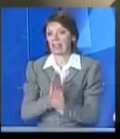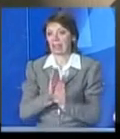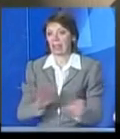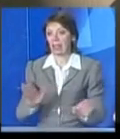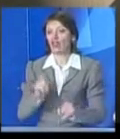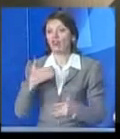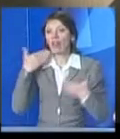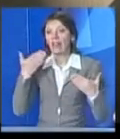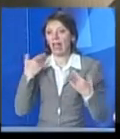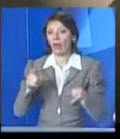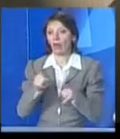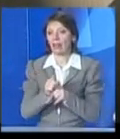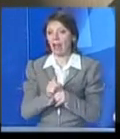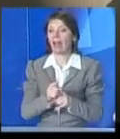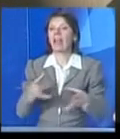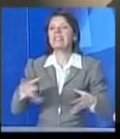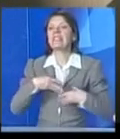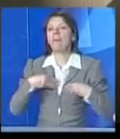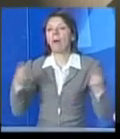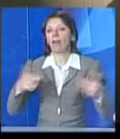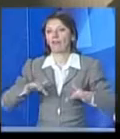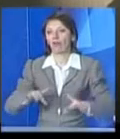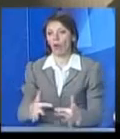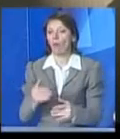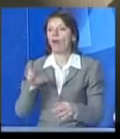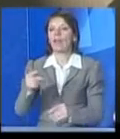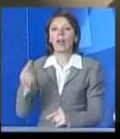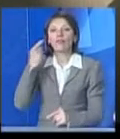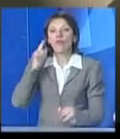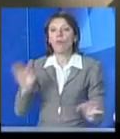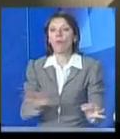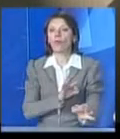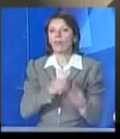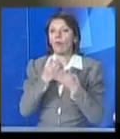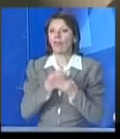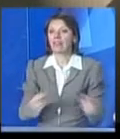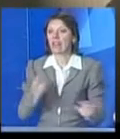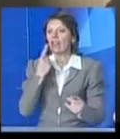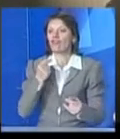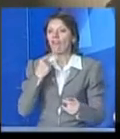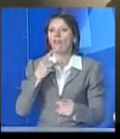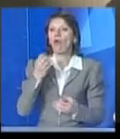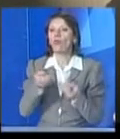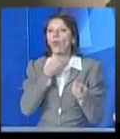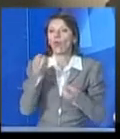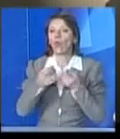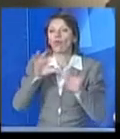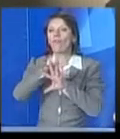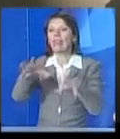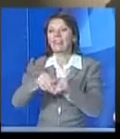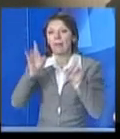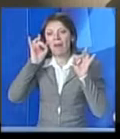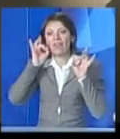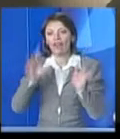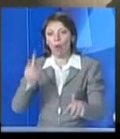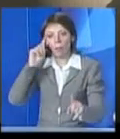що легко так знімай в тому. Я чую музику весни, червону руту всім відому.